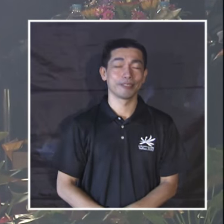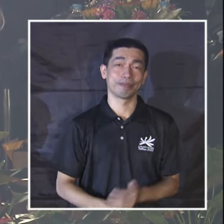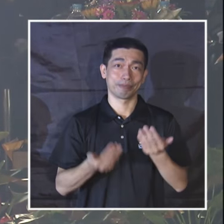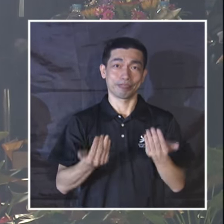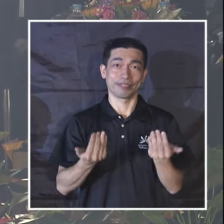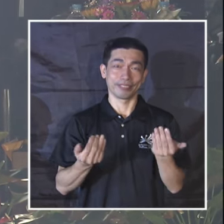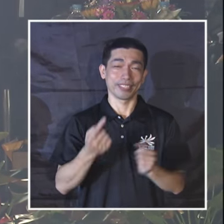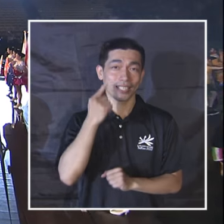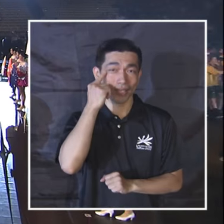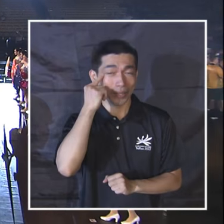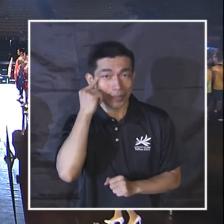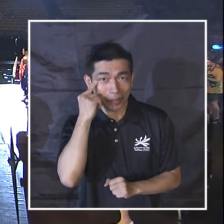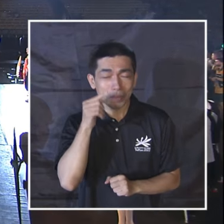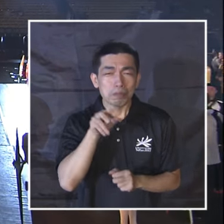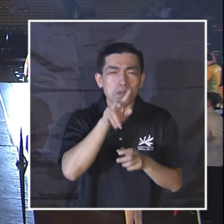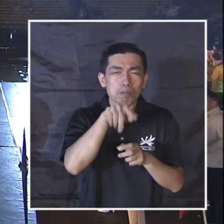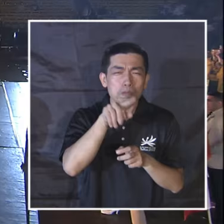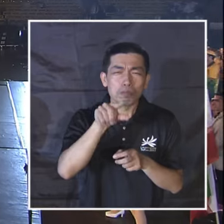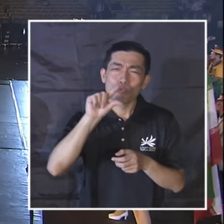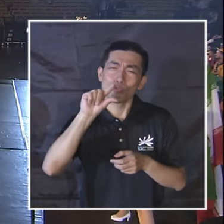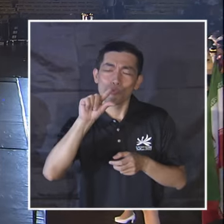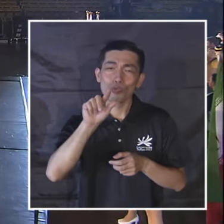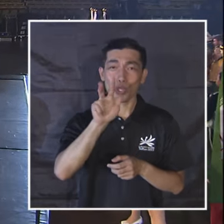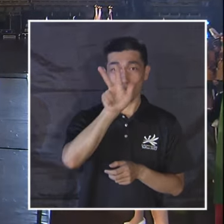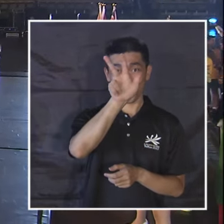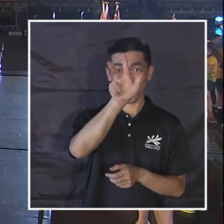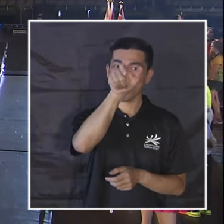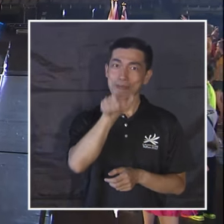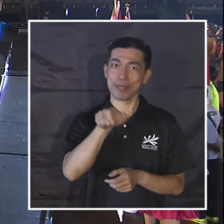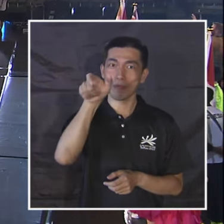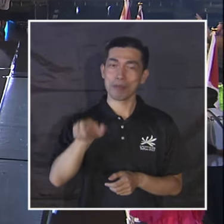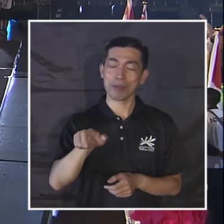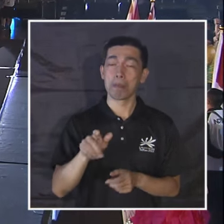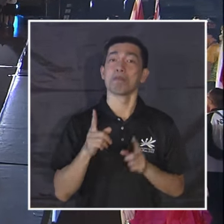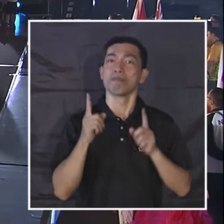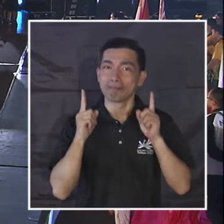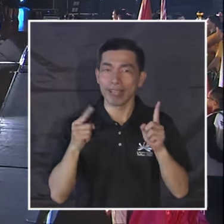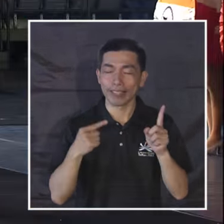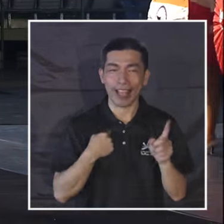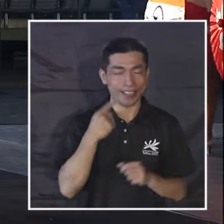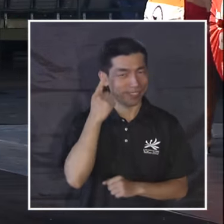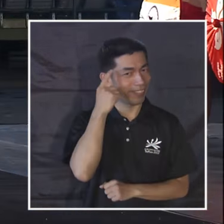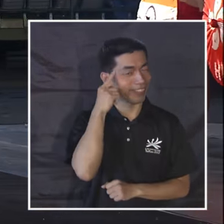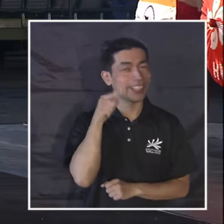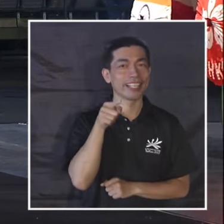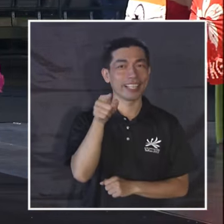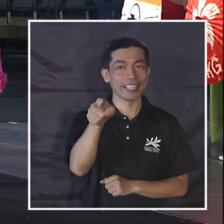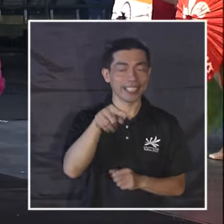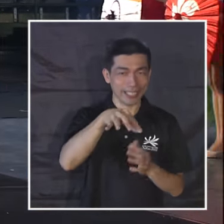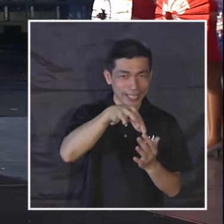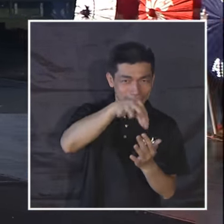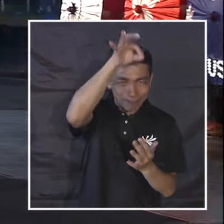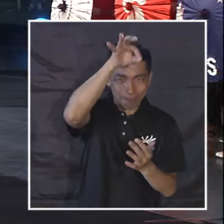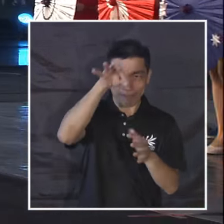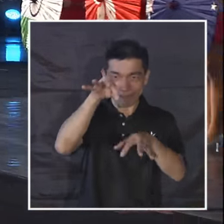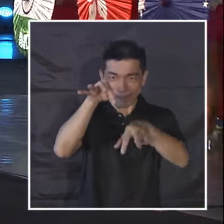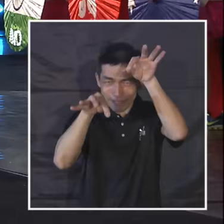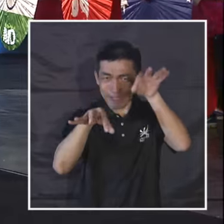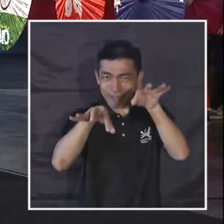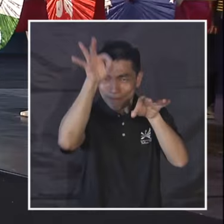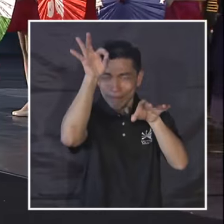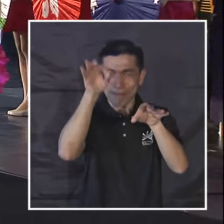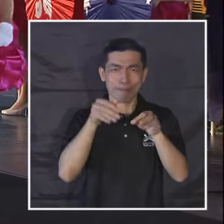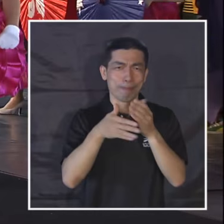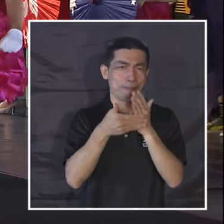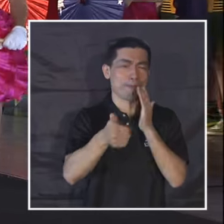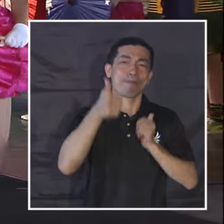表队虽然只有三位选手，不过呢，相信他们一定是精英中的精英，代表吉尔吉斯参